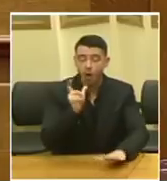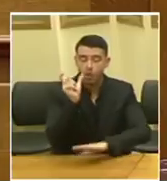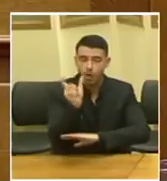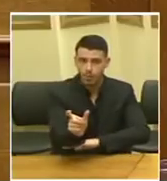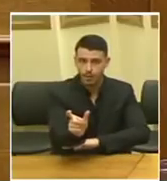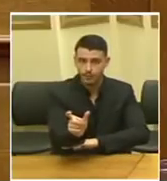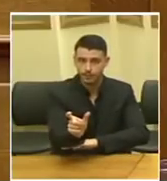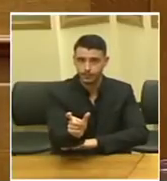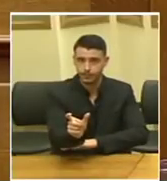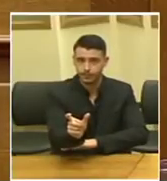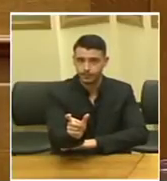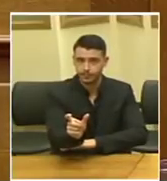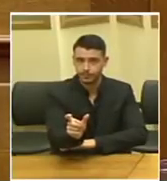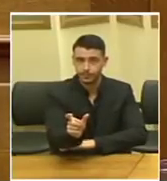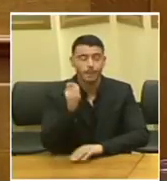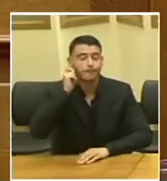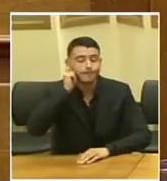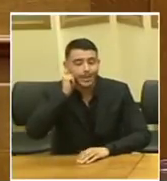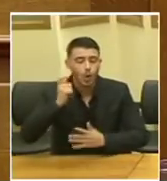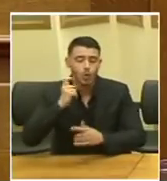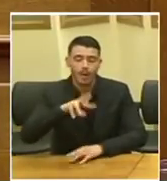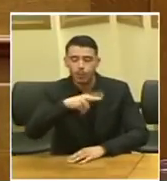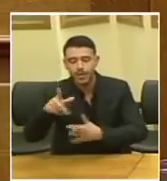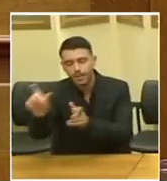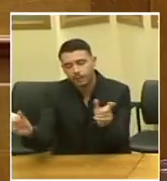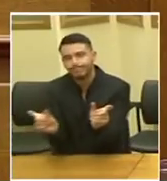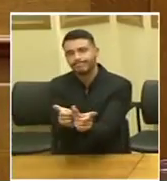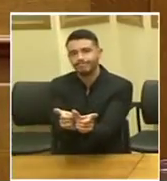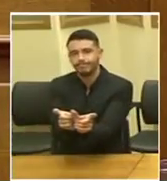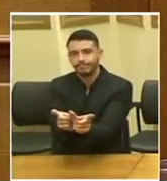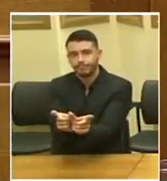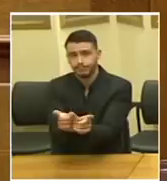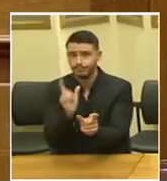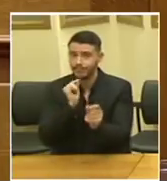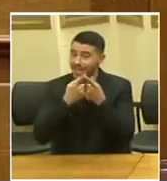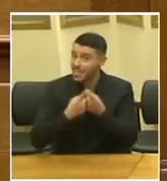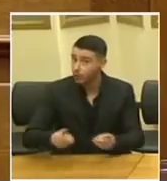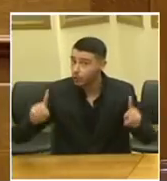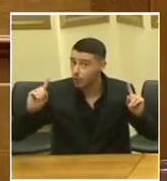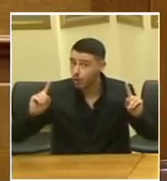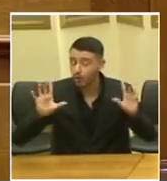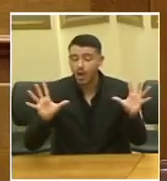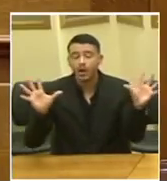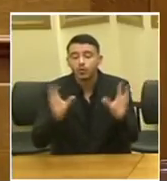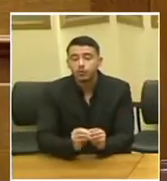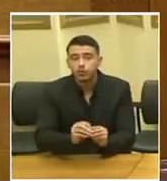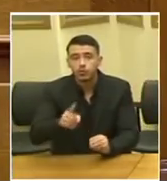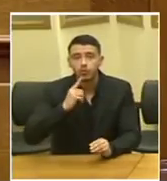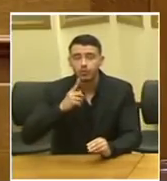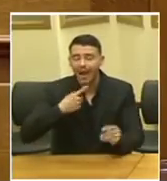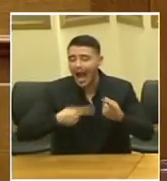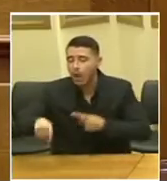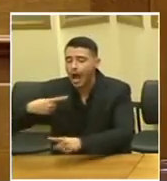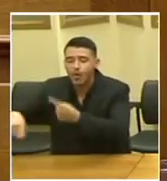όνομα με τον επιθετικό προσδιορισμό. Άλλο το όνομα. Το έργα όμνες δεν αφορά τους επιθετικούς προσδιορισμούς. Και ουδέποτε